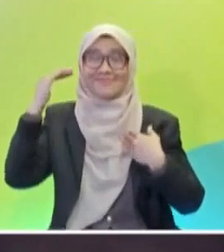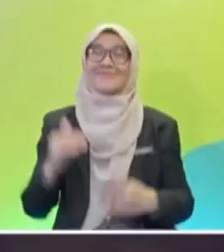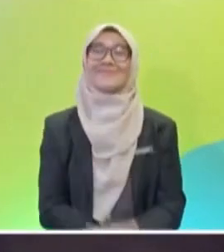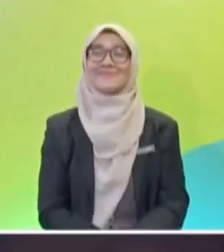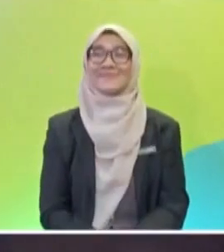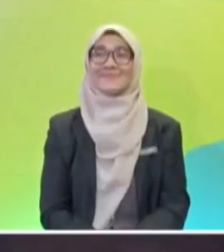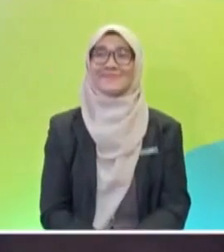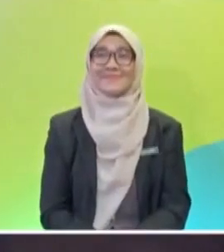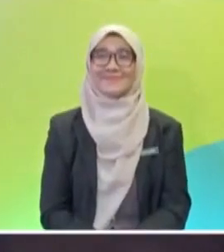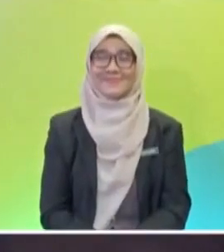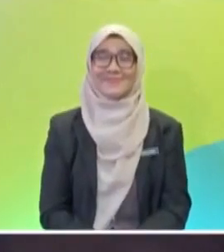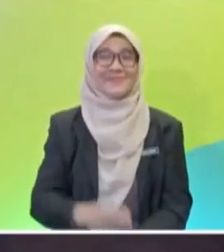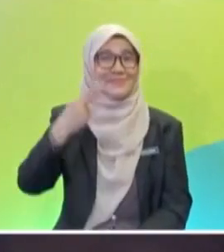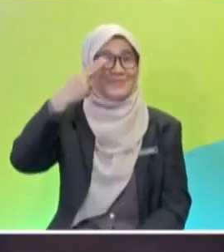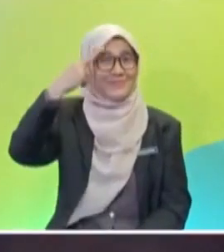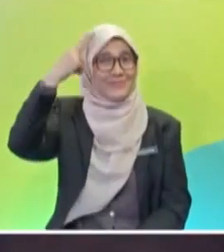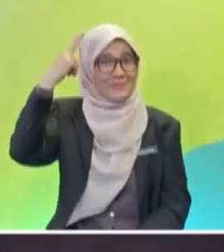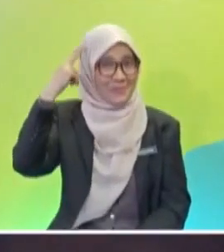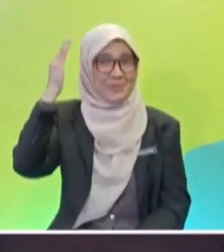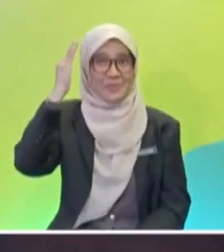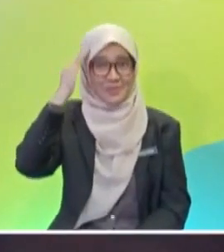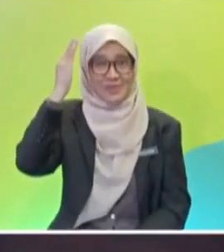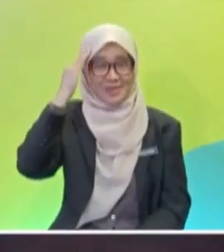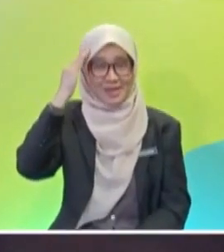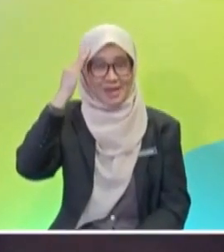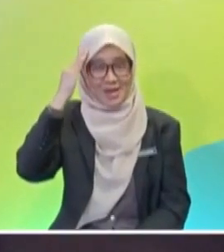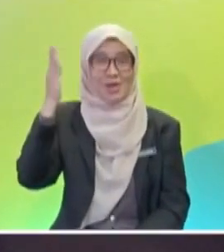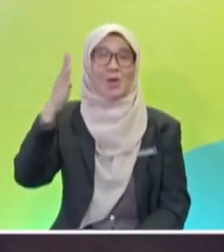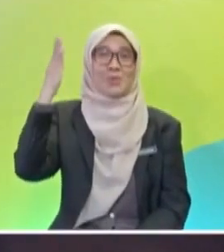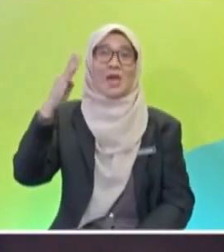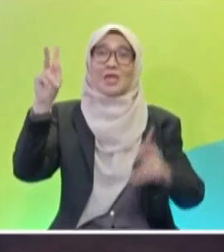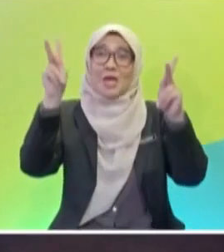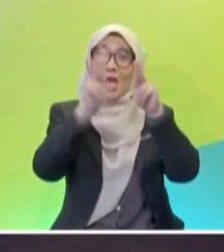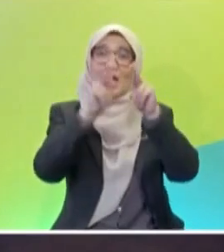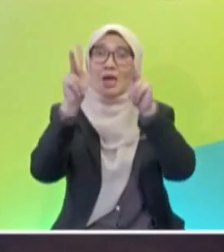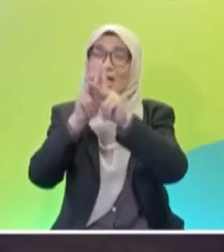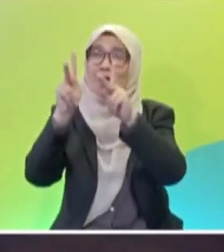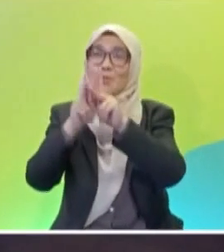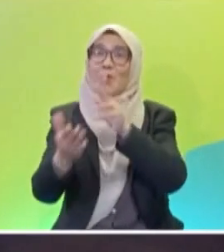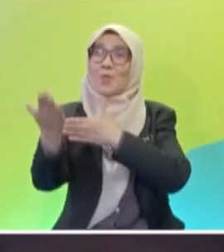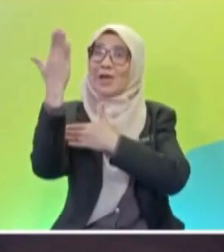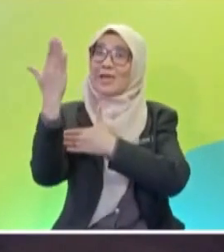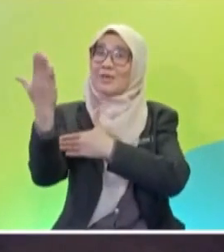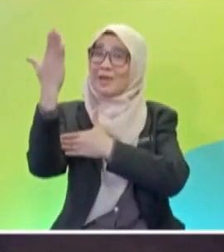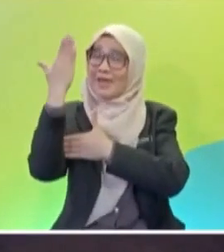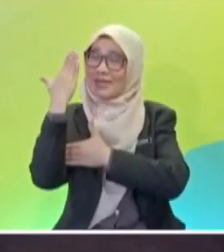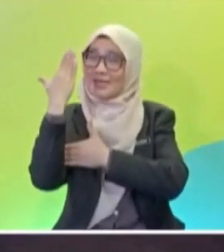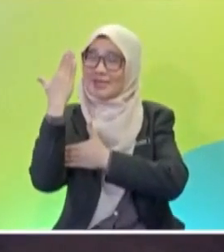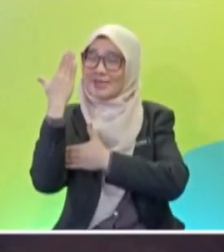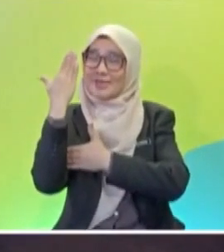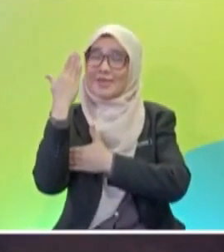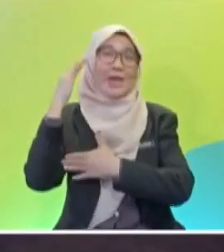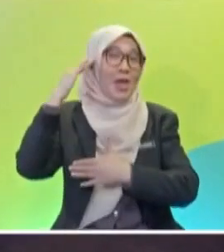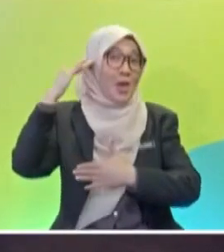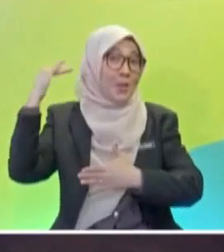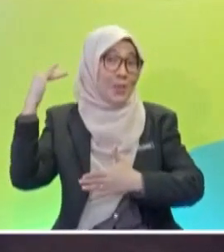oke Apakah ini bunyi ayam ayam berkokok